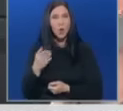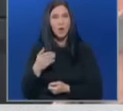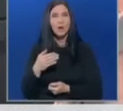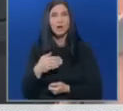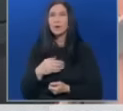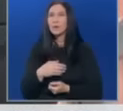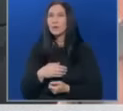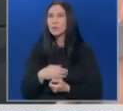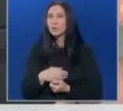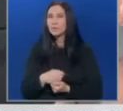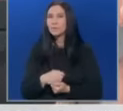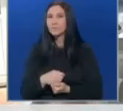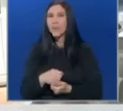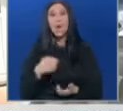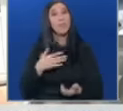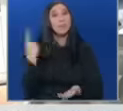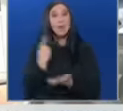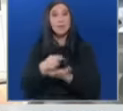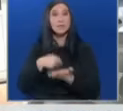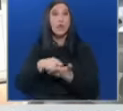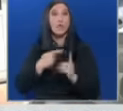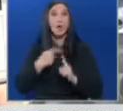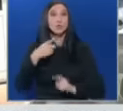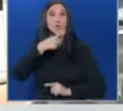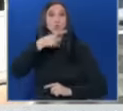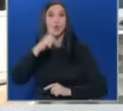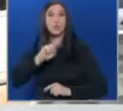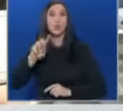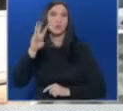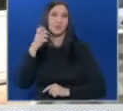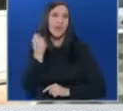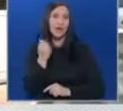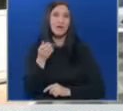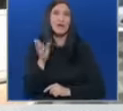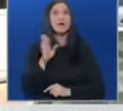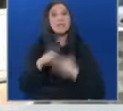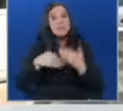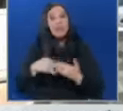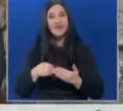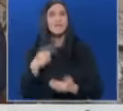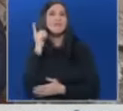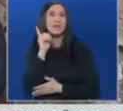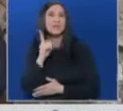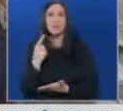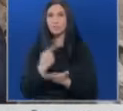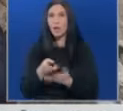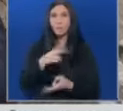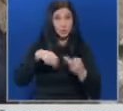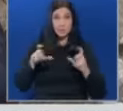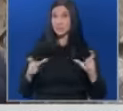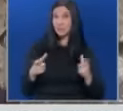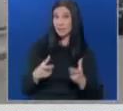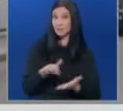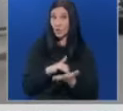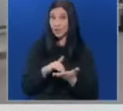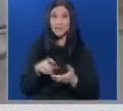по административно-наказателните преписки, налага се глоба от 100 до 300 лева. Като следва издаване на наказателно постановление. Потърсихме семейството на